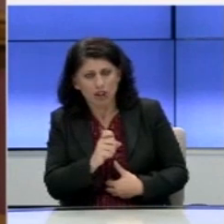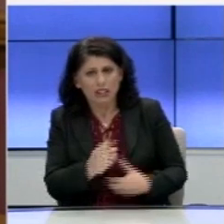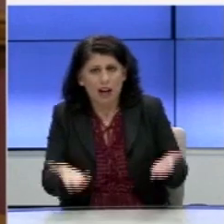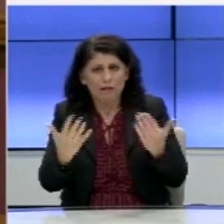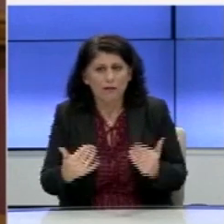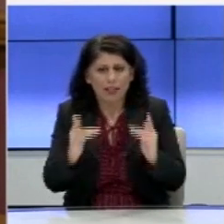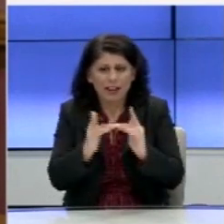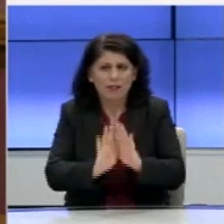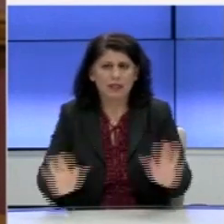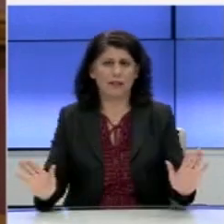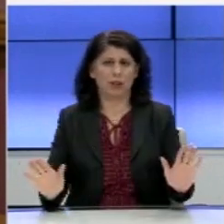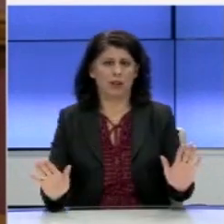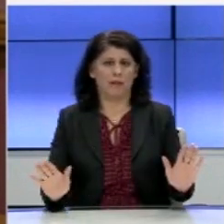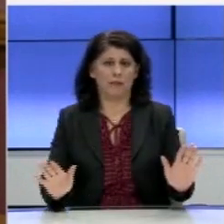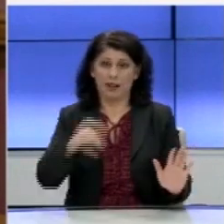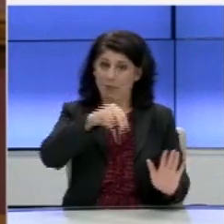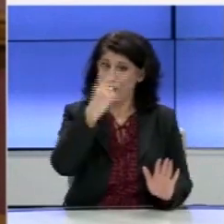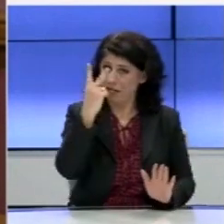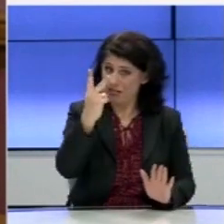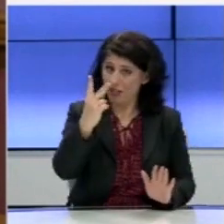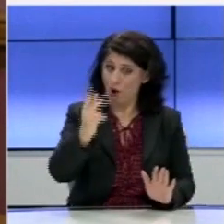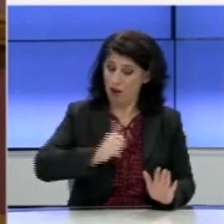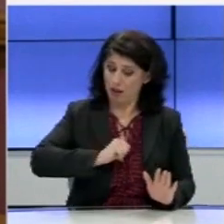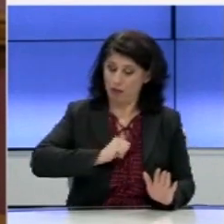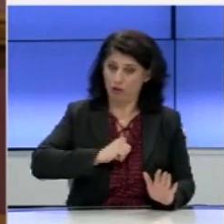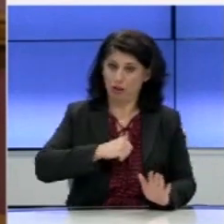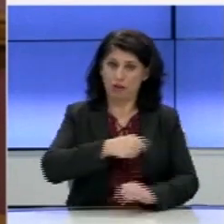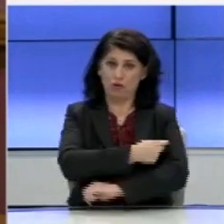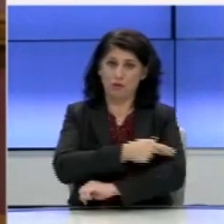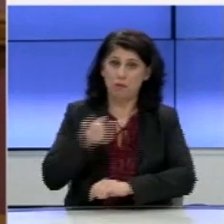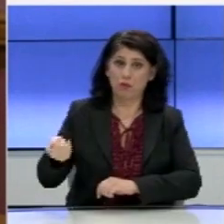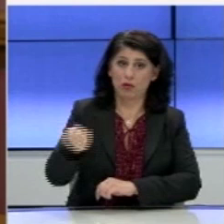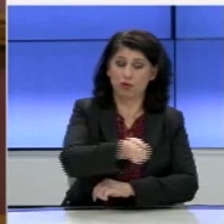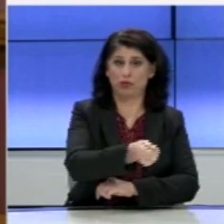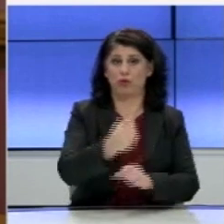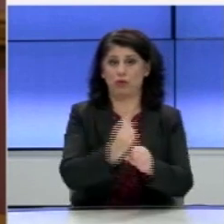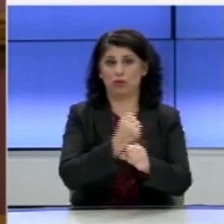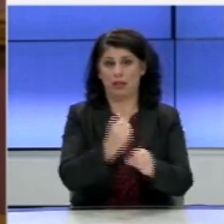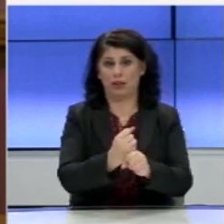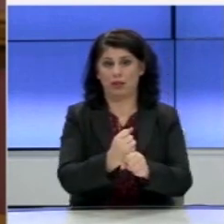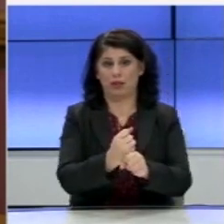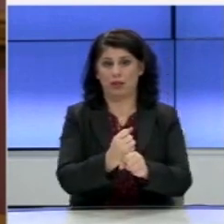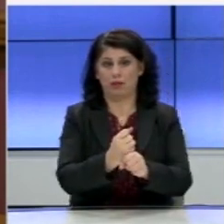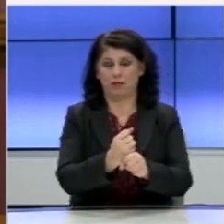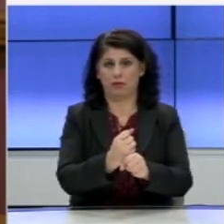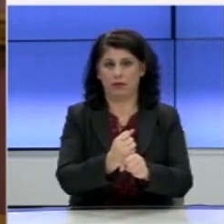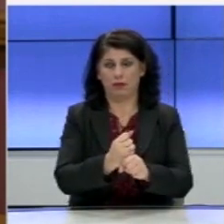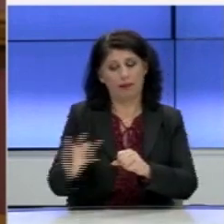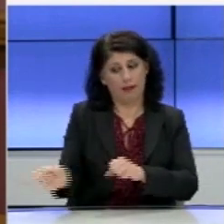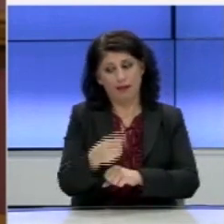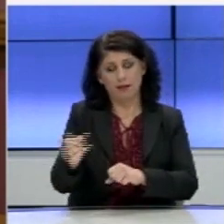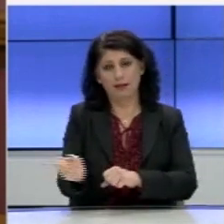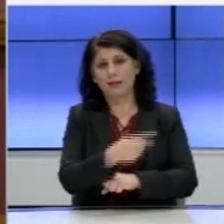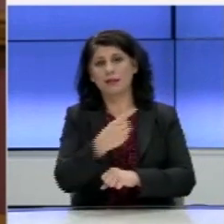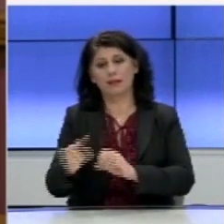δεν στέκουν. Το ότι αξιοποιήθηκαν δύο ιδιωτικά τα οποία χρωστούσαν στους εργαζόμενους και ήταν σε επίσκεψη εργαζόμενοι και στέλνατε